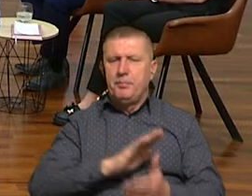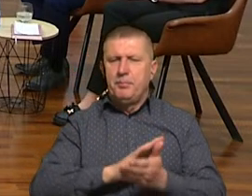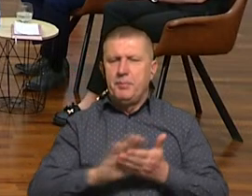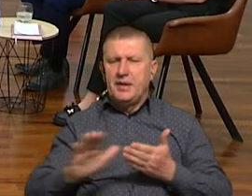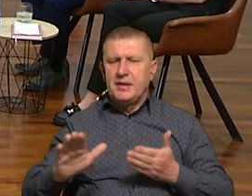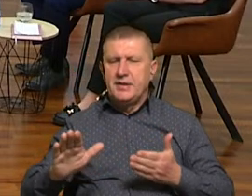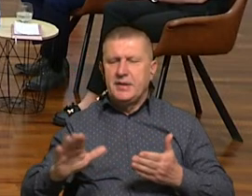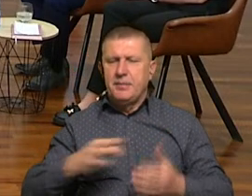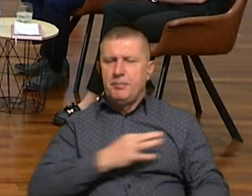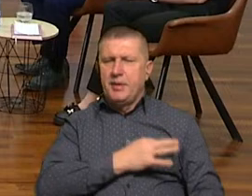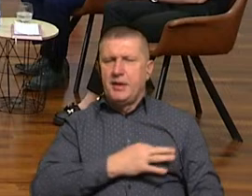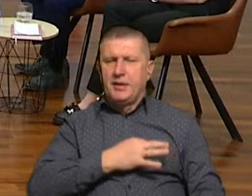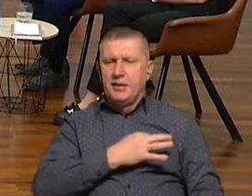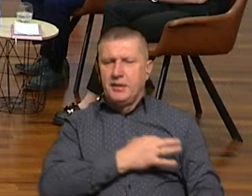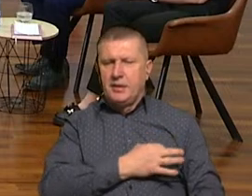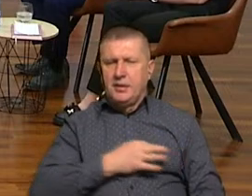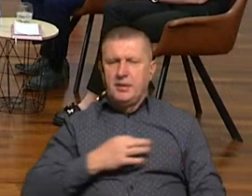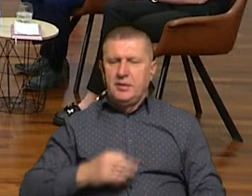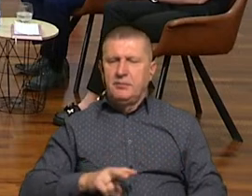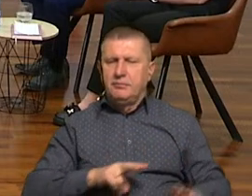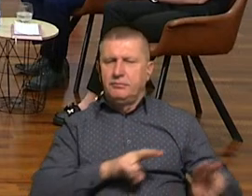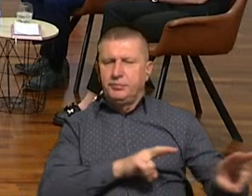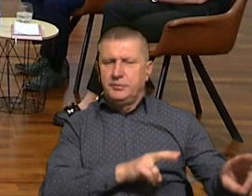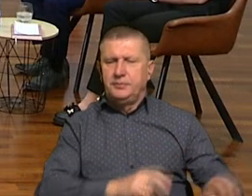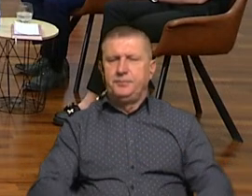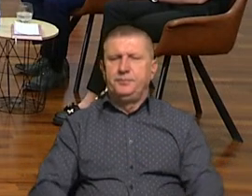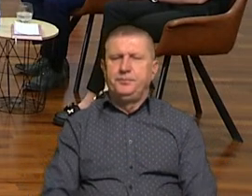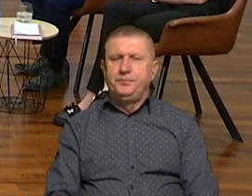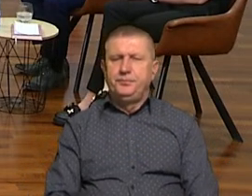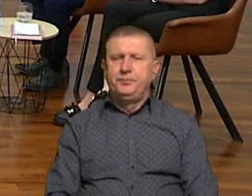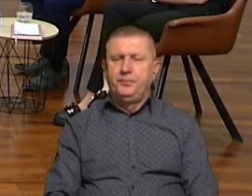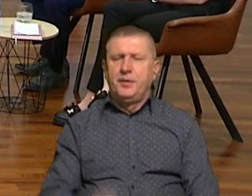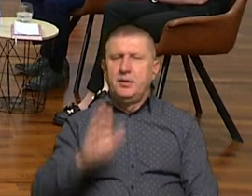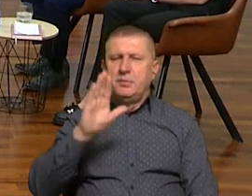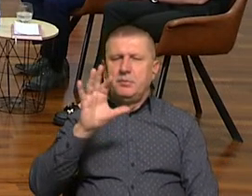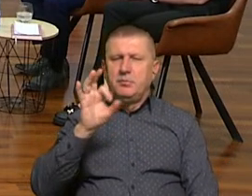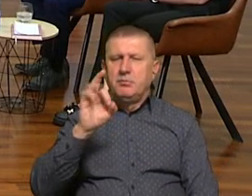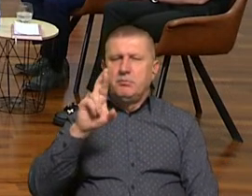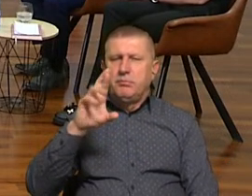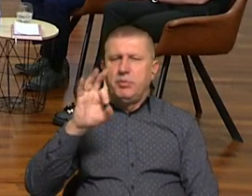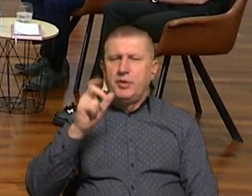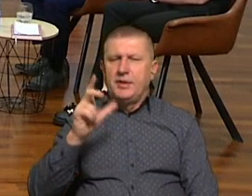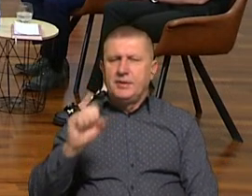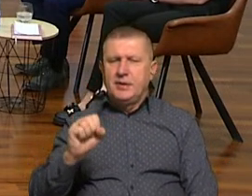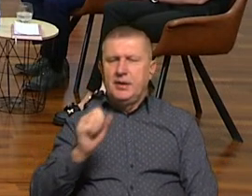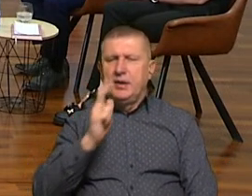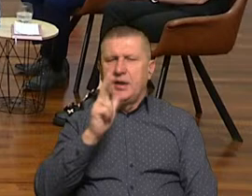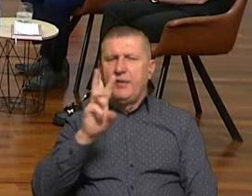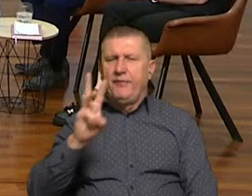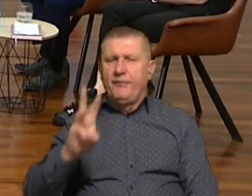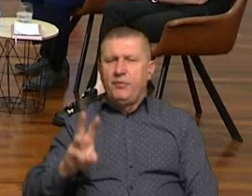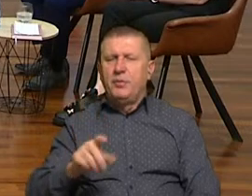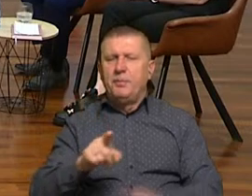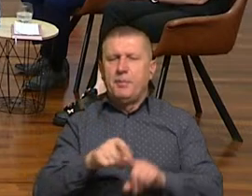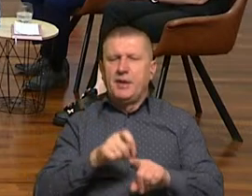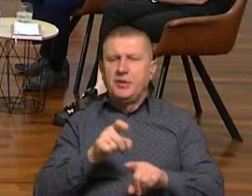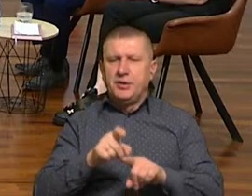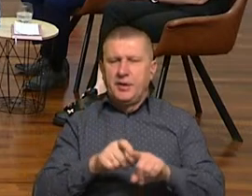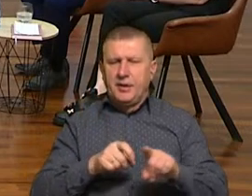Bezpartyjni i Konfederacja. Witam wszystkich bielszczan, bielszczanki. Wojciech Borecki, lat 69, KWW Koalicja